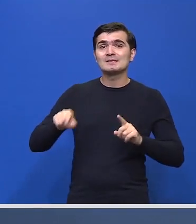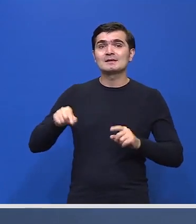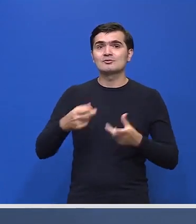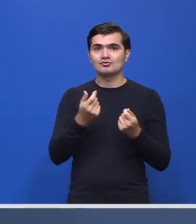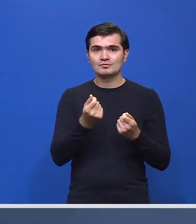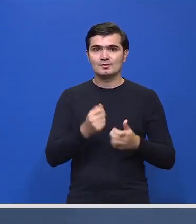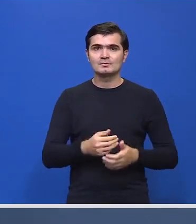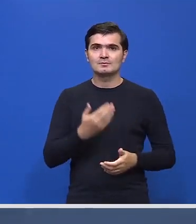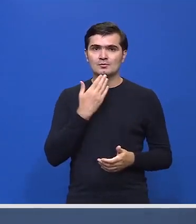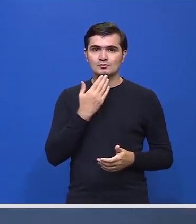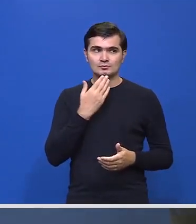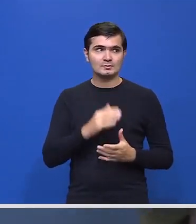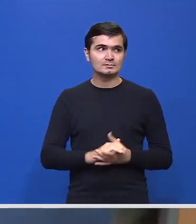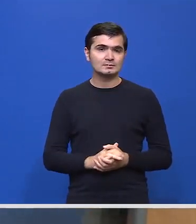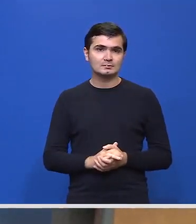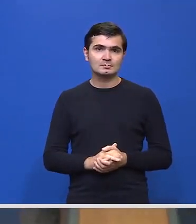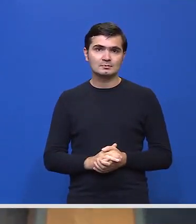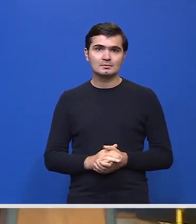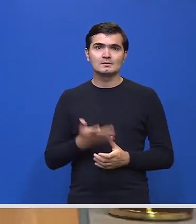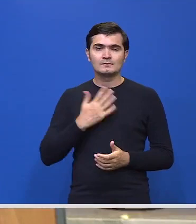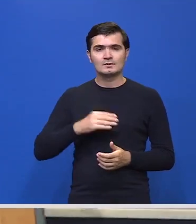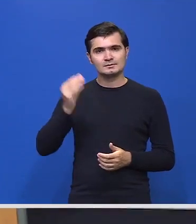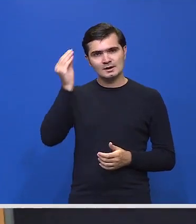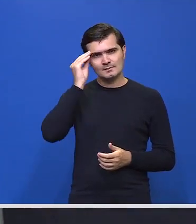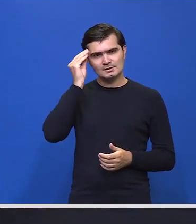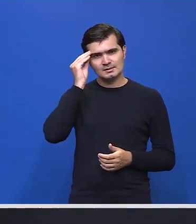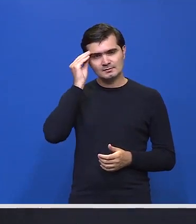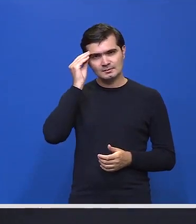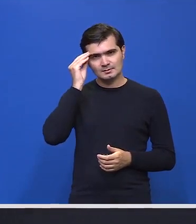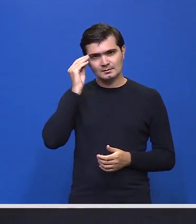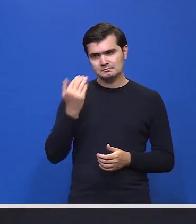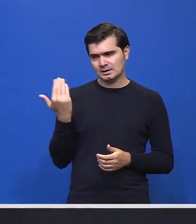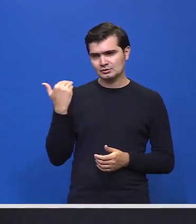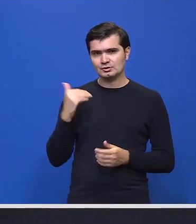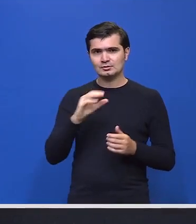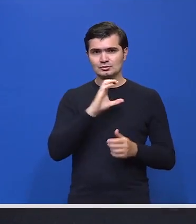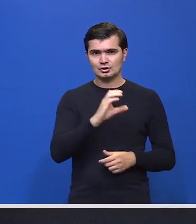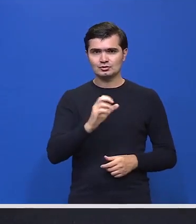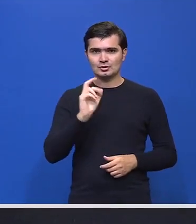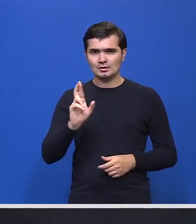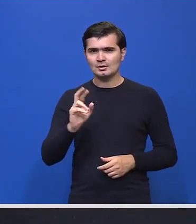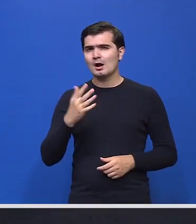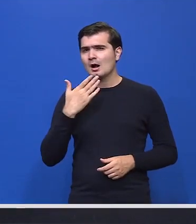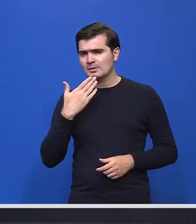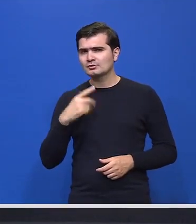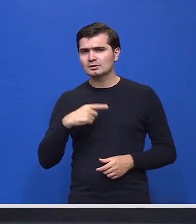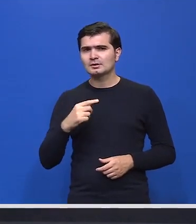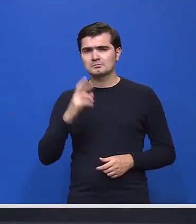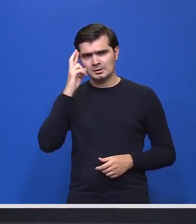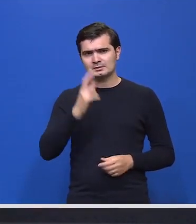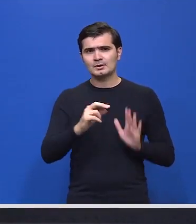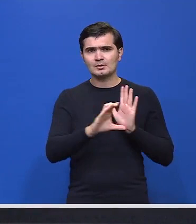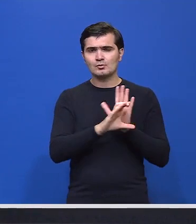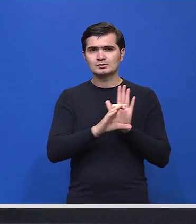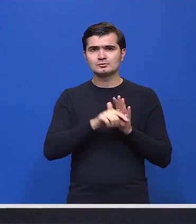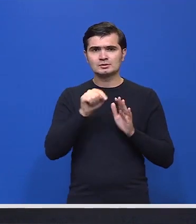Mulțumesc. Pe această temă v-aș reaminti faptul că recent Curtea Constituțională a apreciat ca fiind constituțională